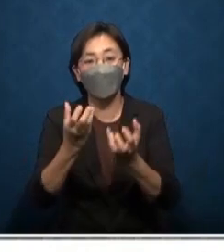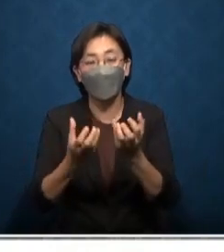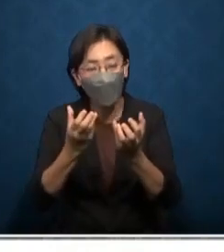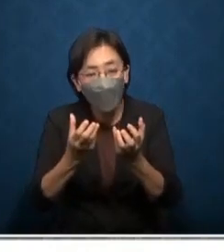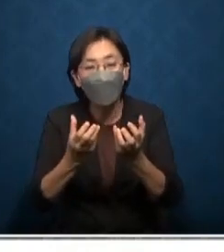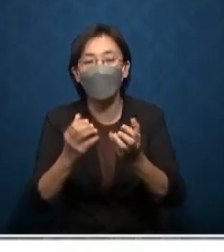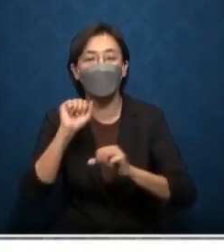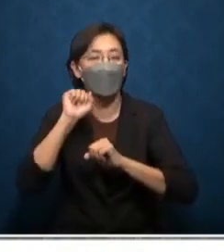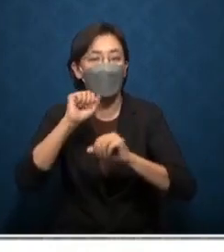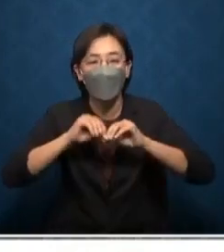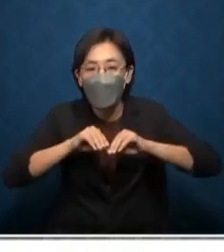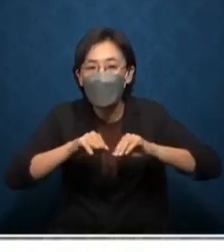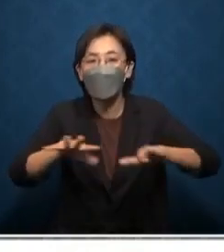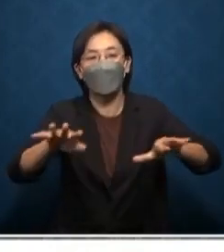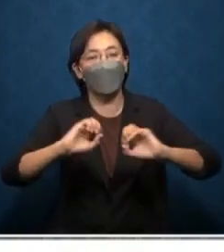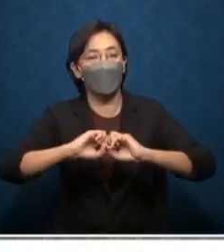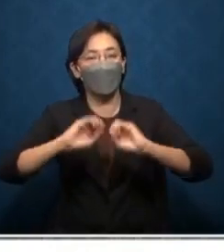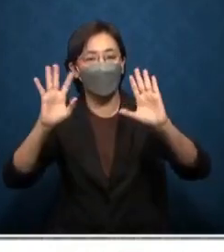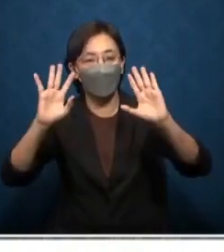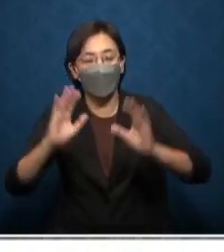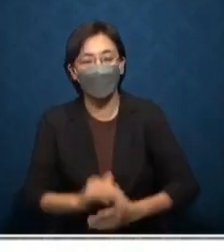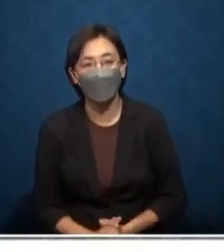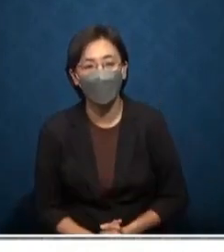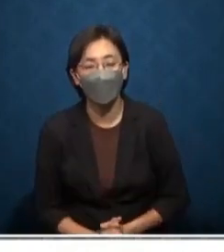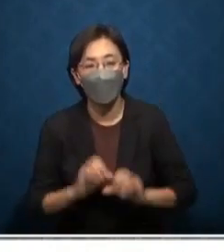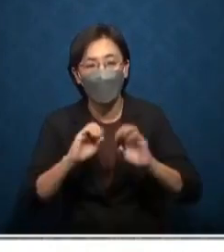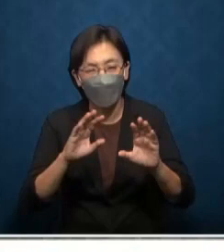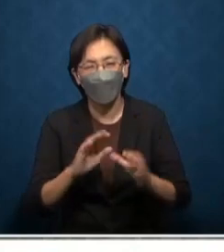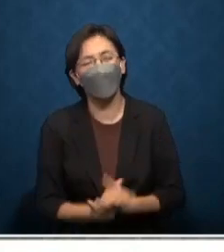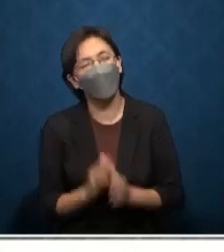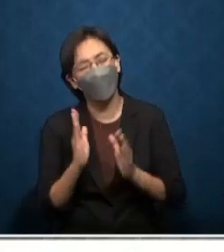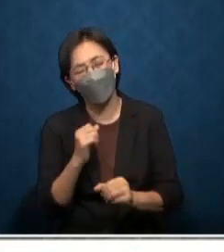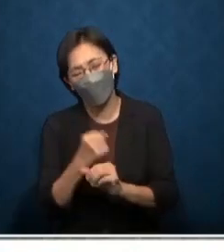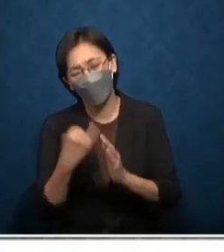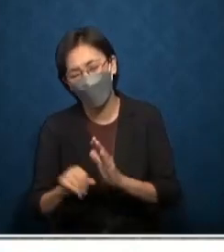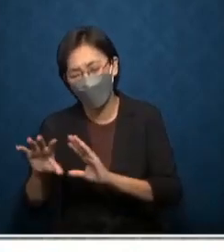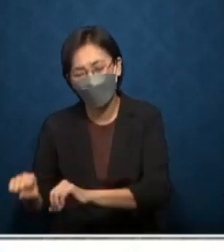ประกาศชัด เรื่องนักโทษล้นทุกนั้น